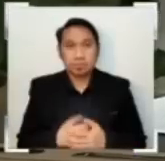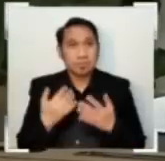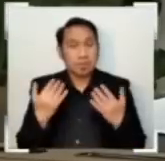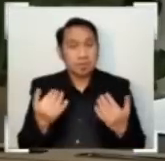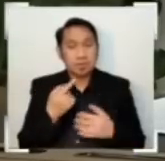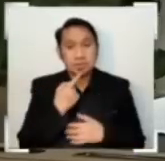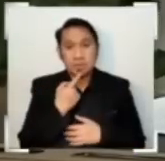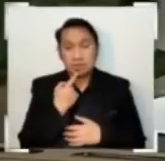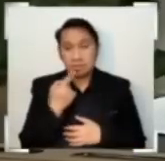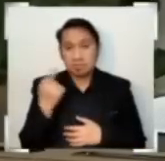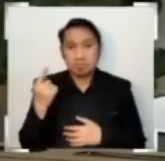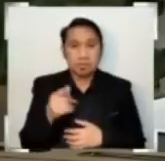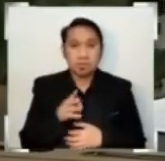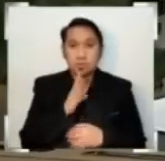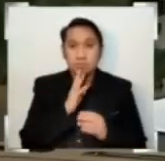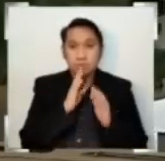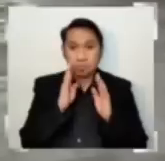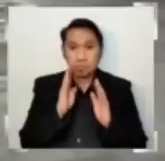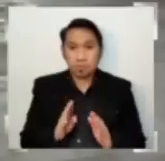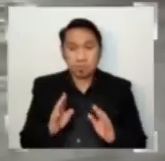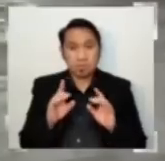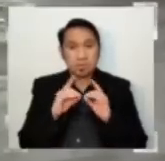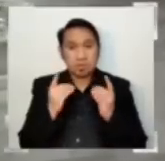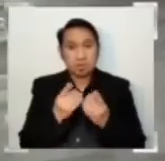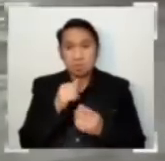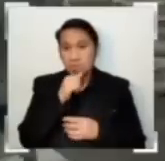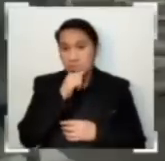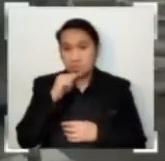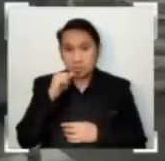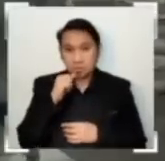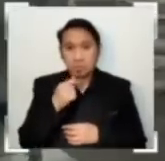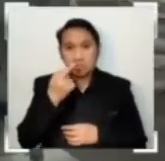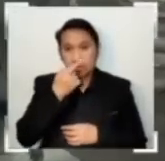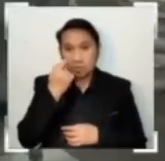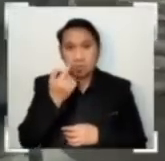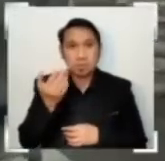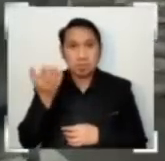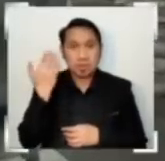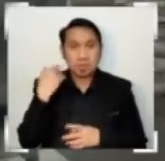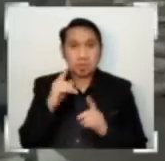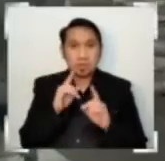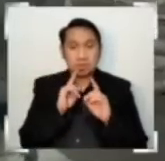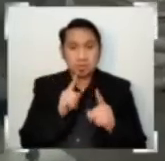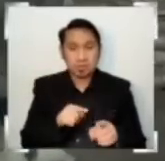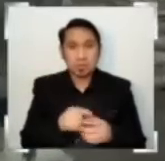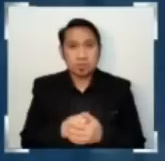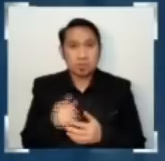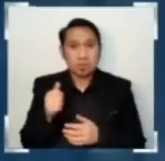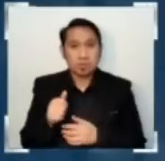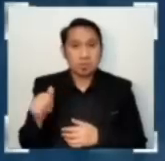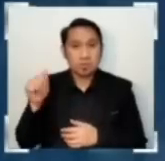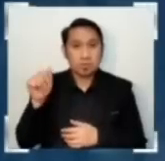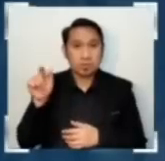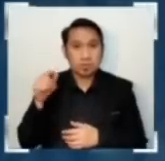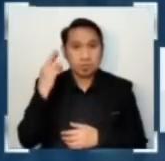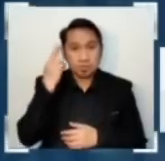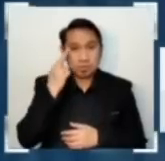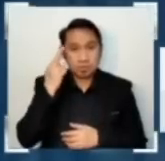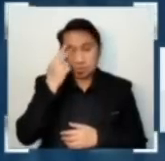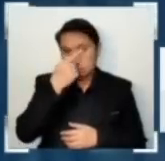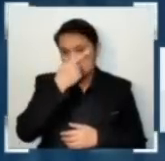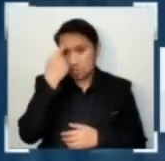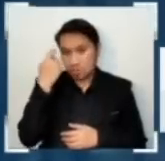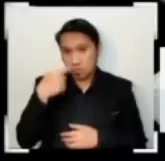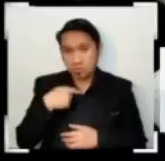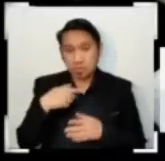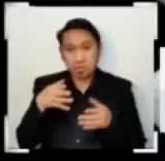Deputy Spokesperson ng Department of Agriculture, dati pa raw sinagot ni Senior Yusek Panganiban ng mga dahilan sa likod ng pagpayag